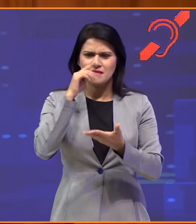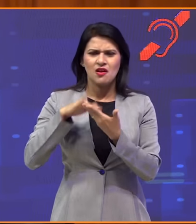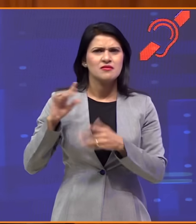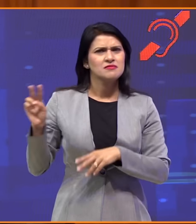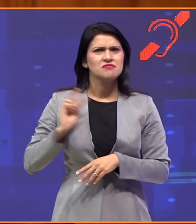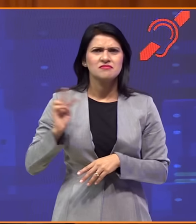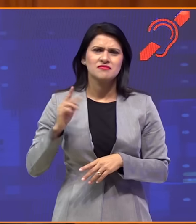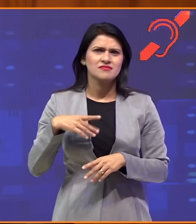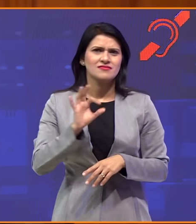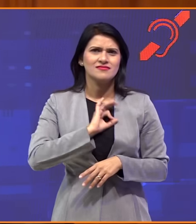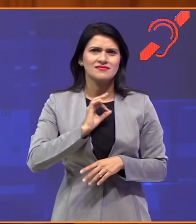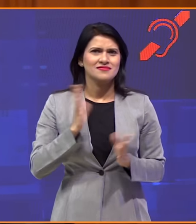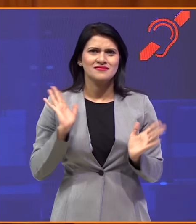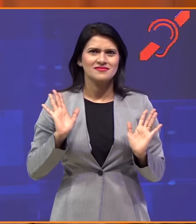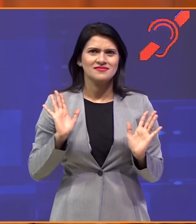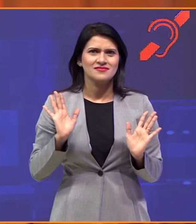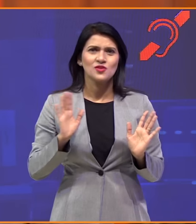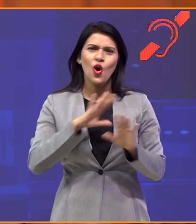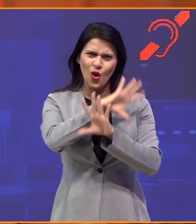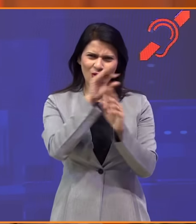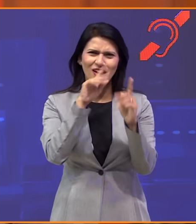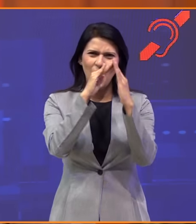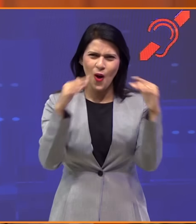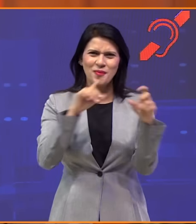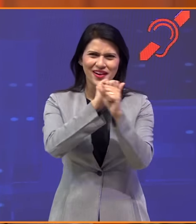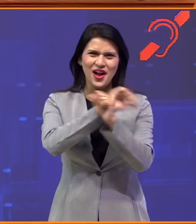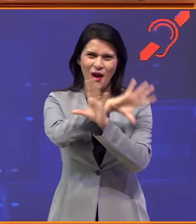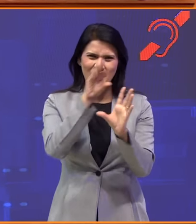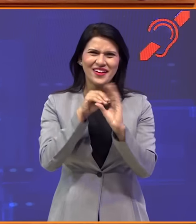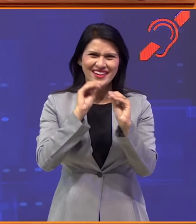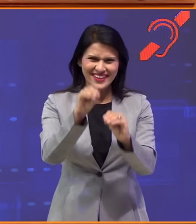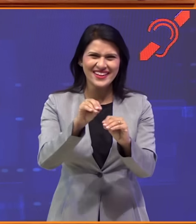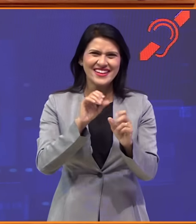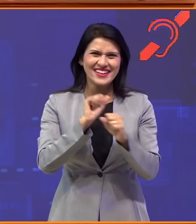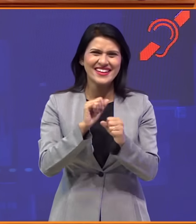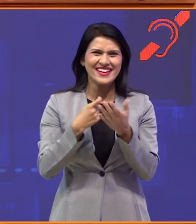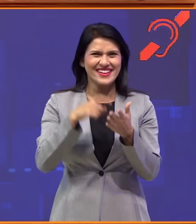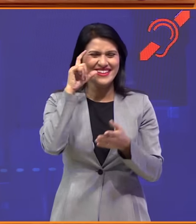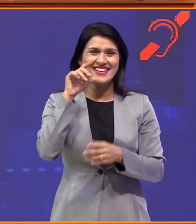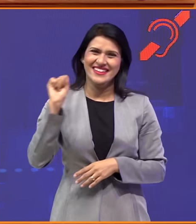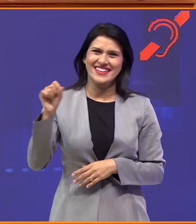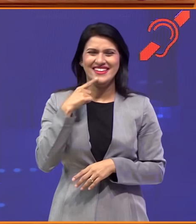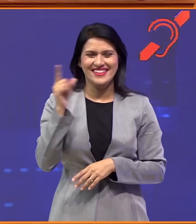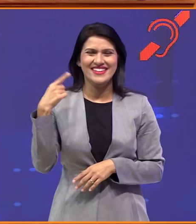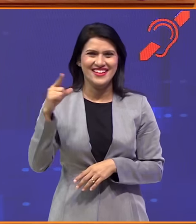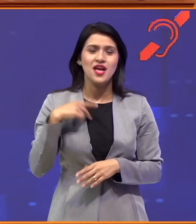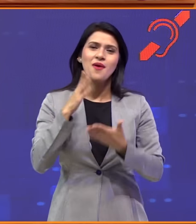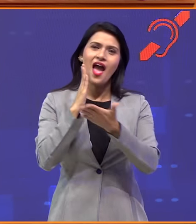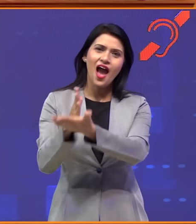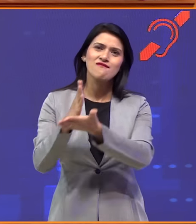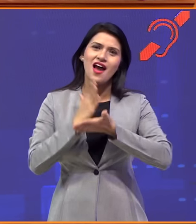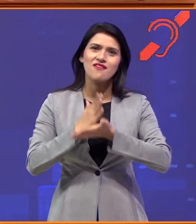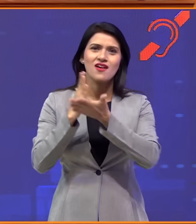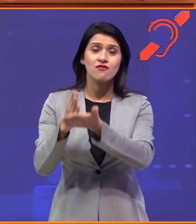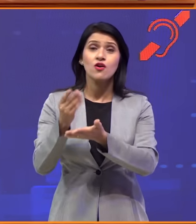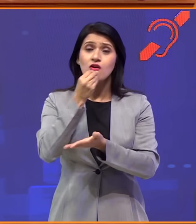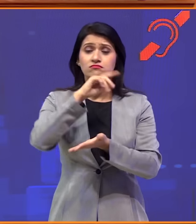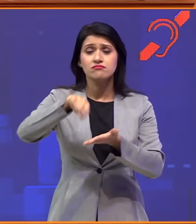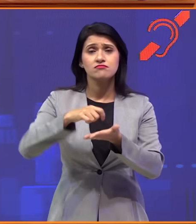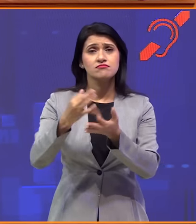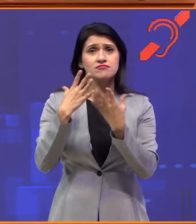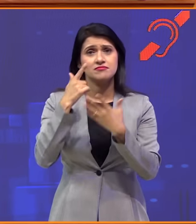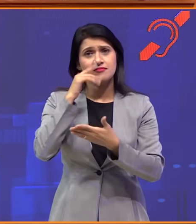अच्छा लगता तो हम ये तो वो सारे काम आप से ही कराती नहीं तो बहुत अच्छी बात की तो हमने बांटा हुआ है कि वो खाना बहुत अच्छा बनाती